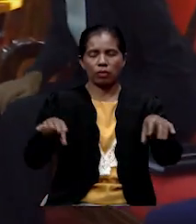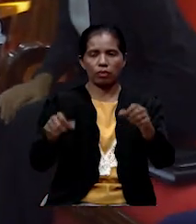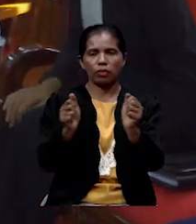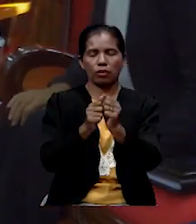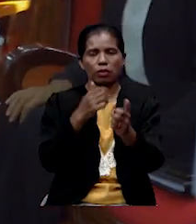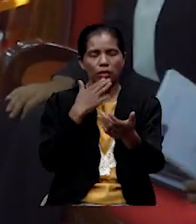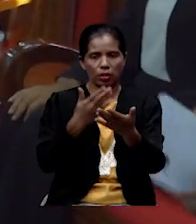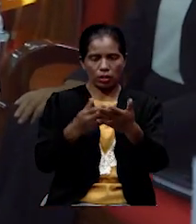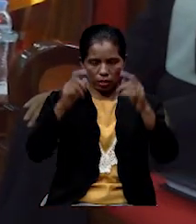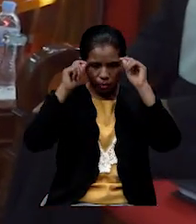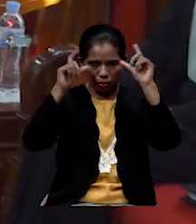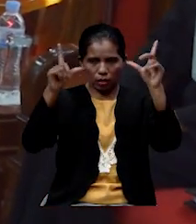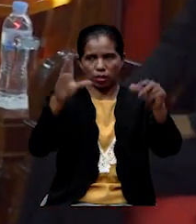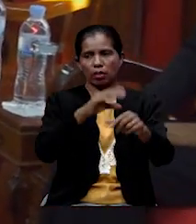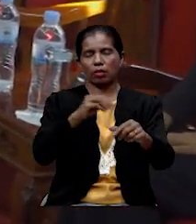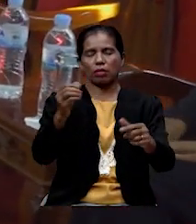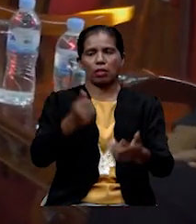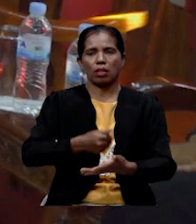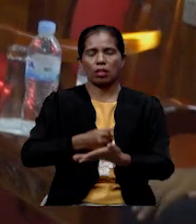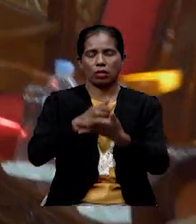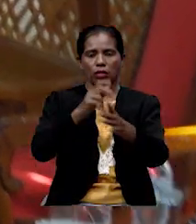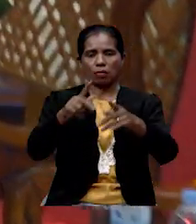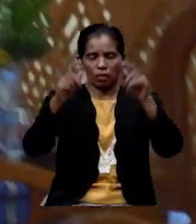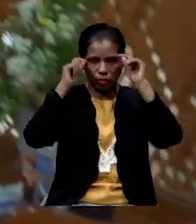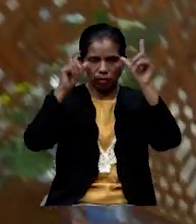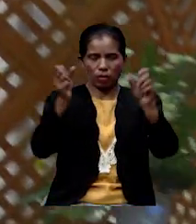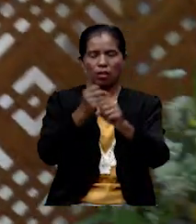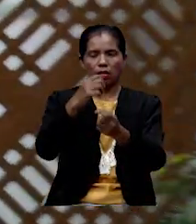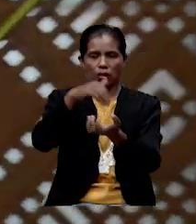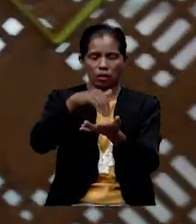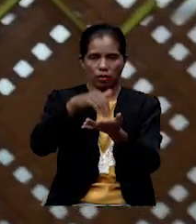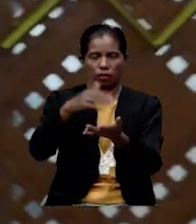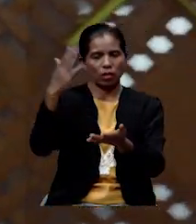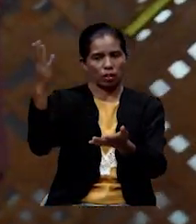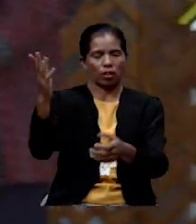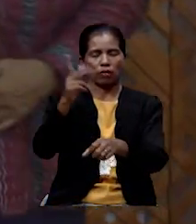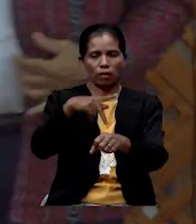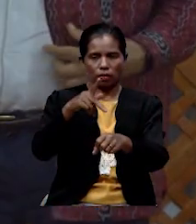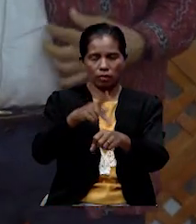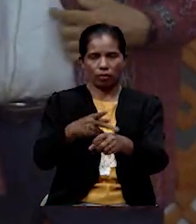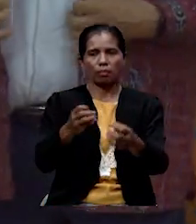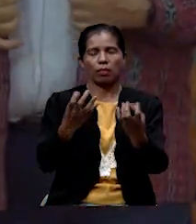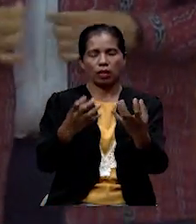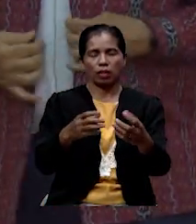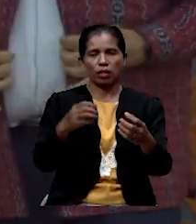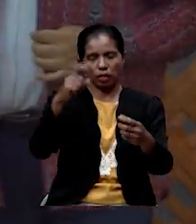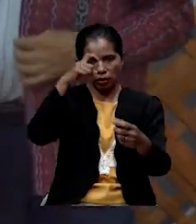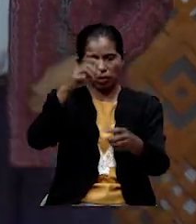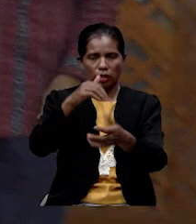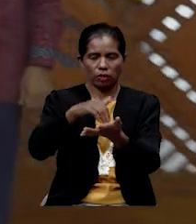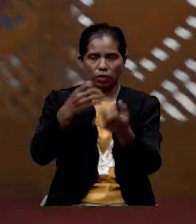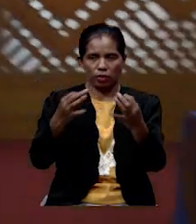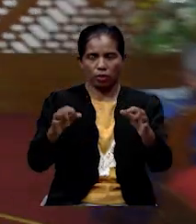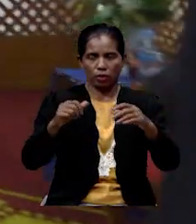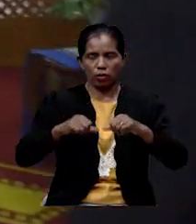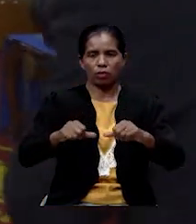ko Timor-Leste, ho di fasilita Timor-Wansira bahalau estudo iha Filipina, nebe balung remata on estudo, ho di continua